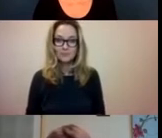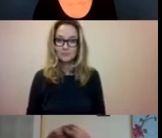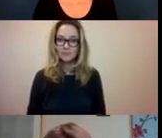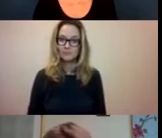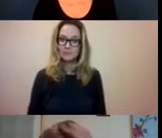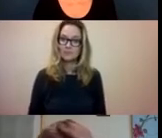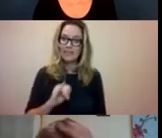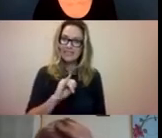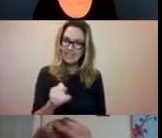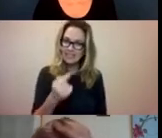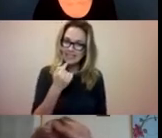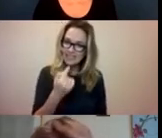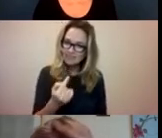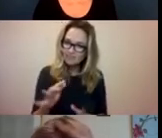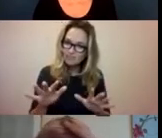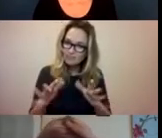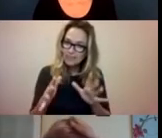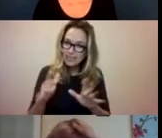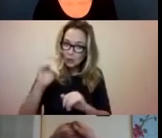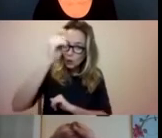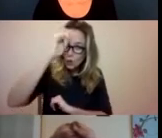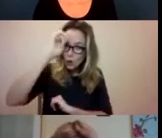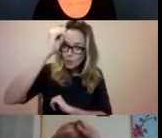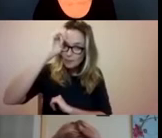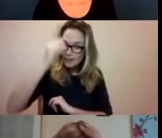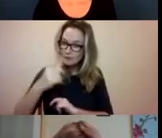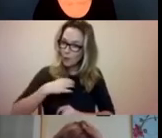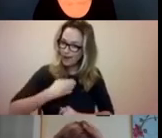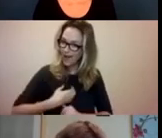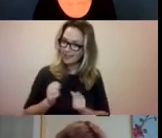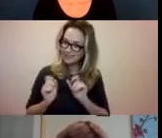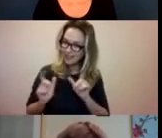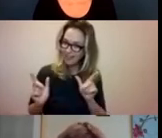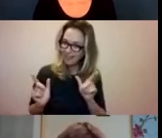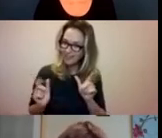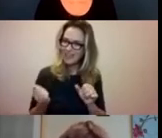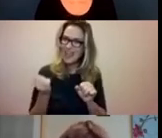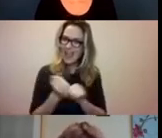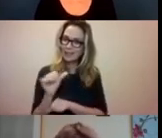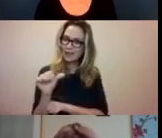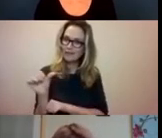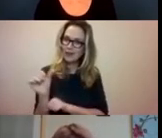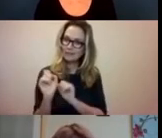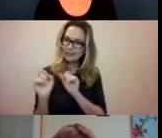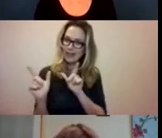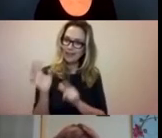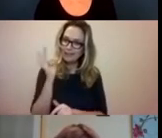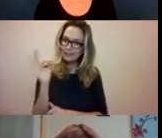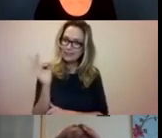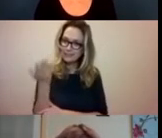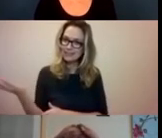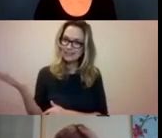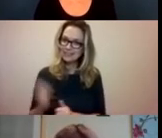ook nog wel enigszins een compliment voor hun eigen taal. Hè? Dat het echt een vreemde taal is, Fries. Ja.